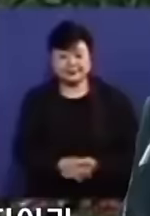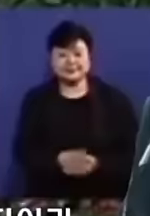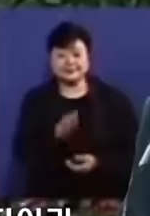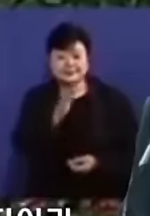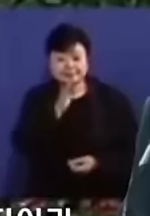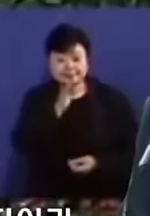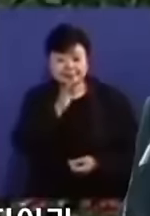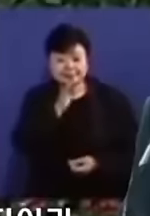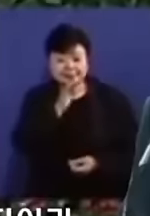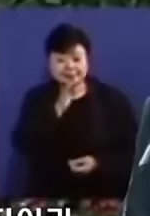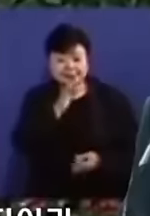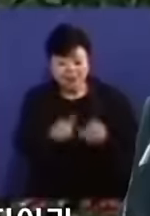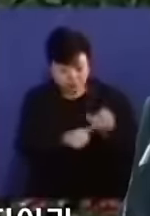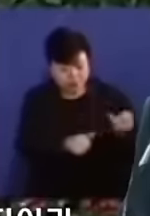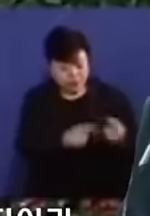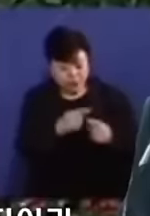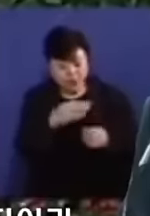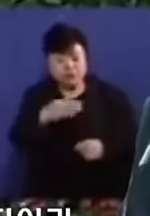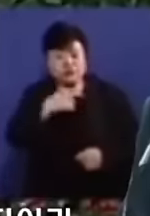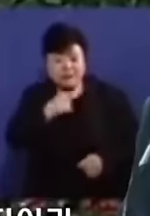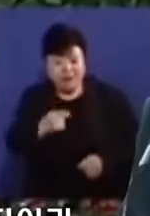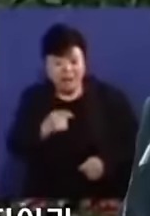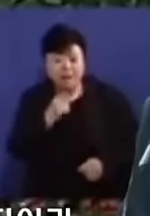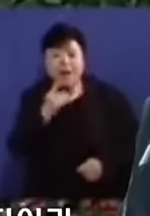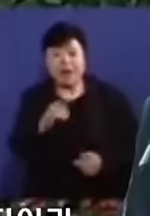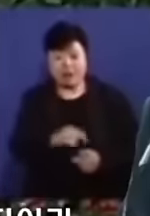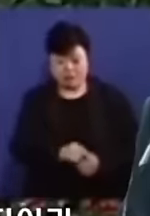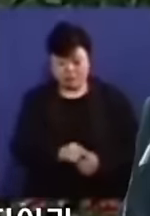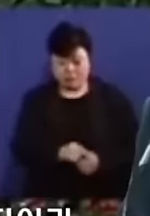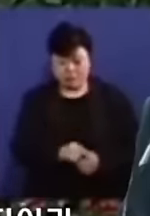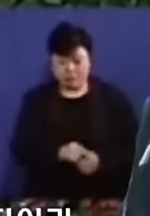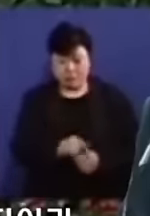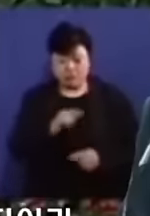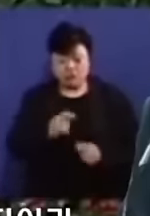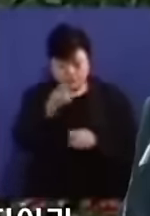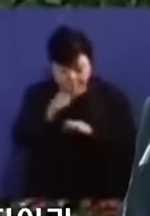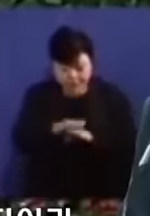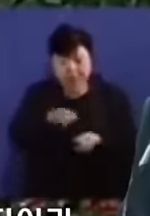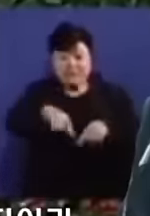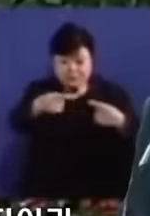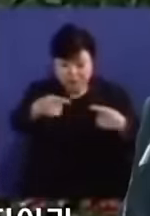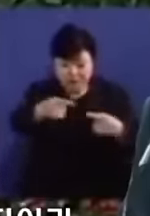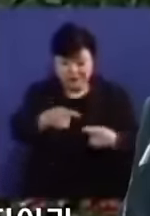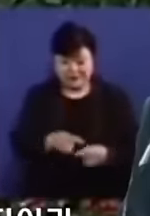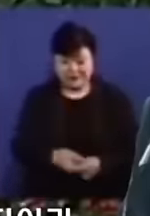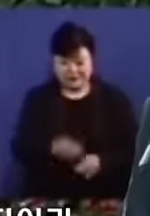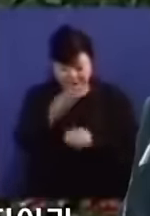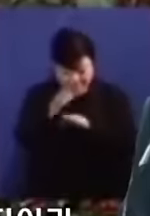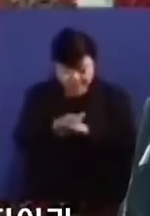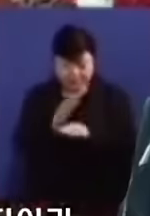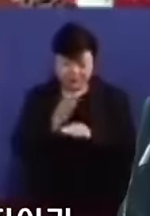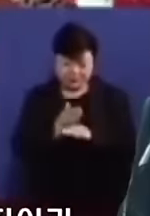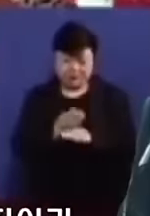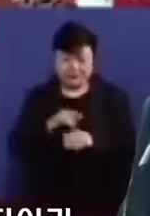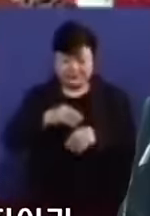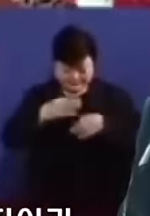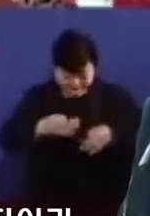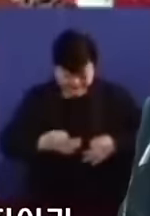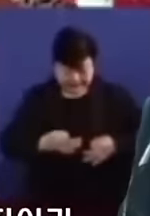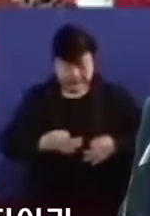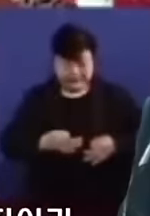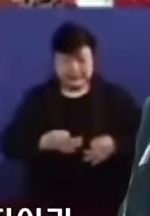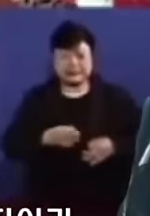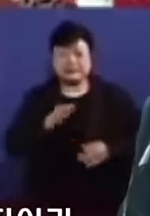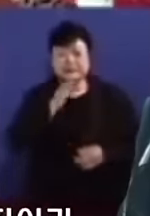그래서 그는 아내에게 교회 가겠다고 말하고 그 주일 예배에 참석했는데 예배를 드리면서 그동안 자신이 얼마나